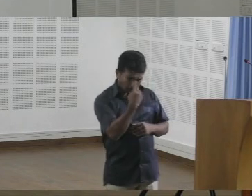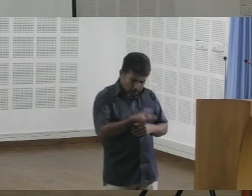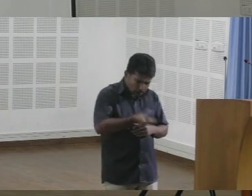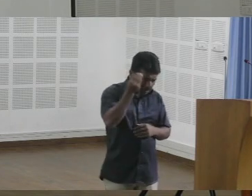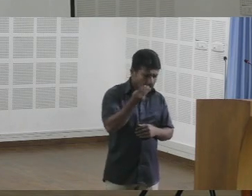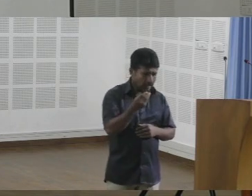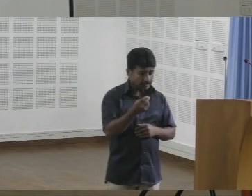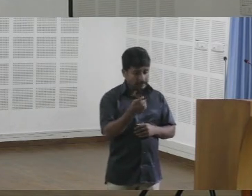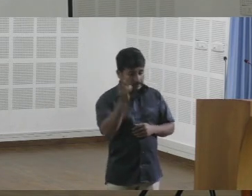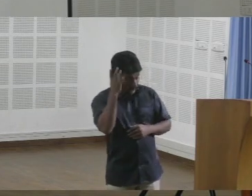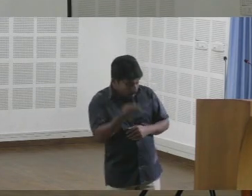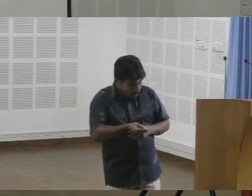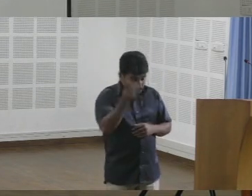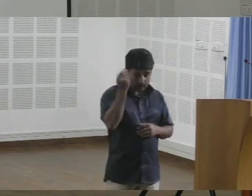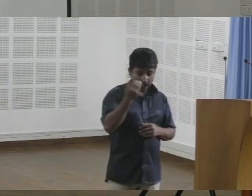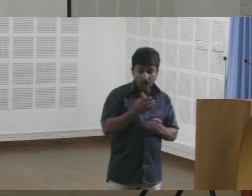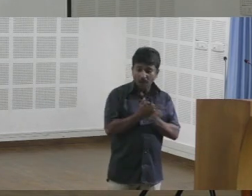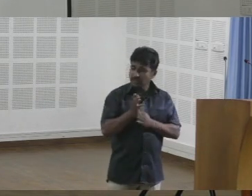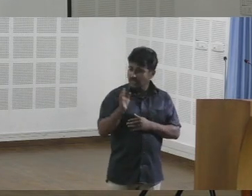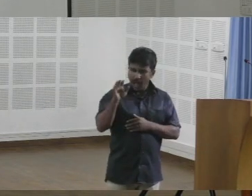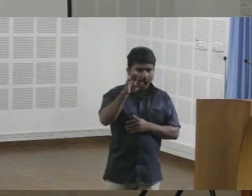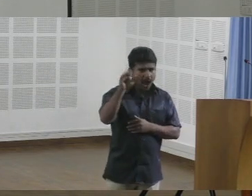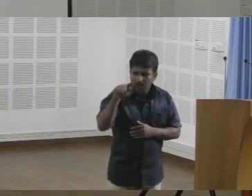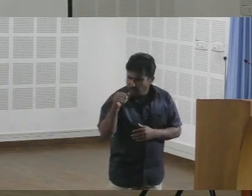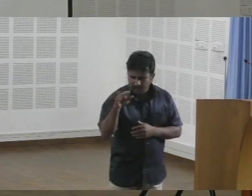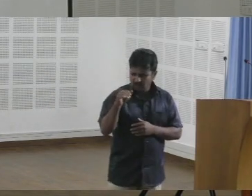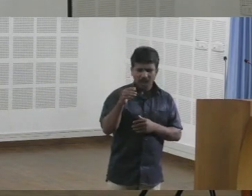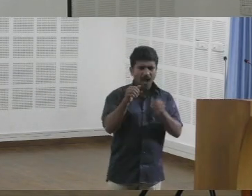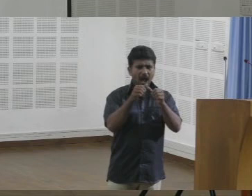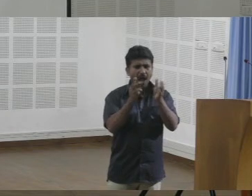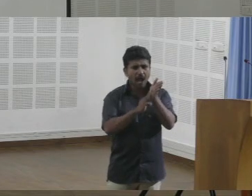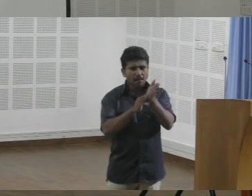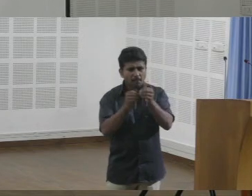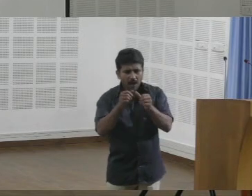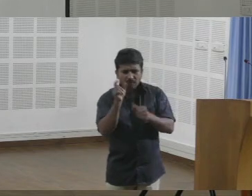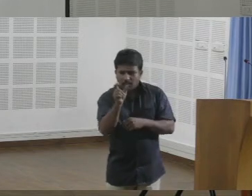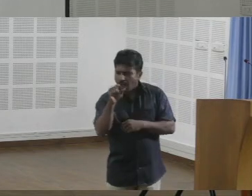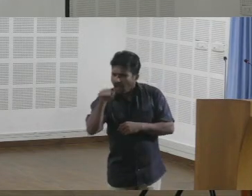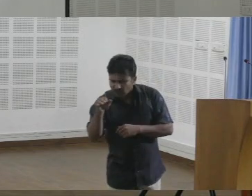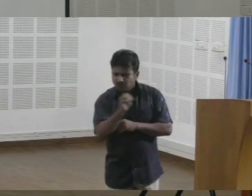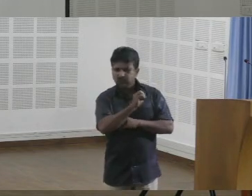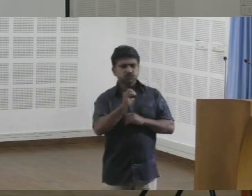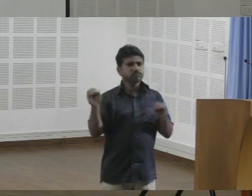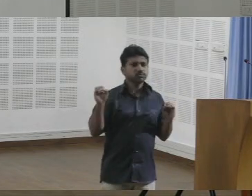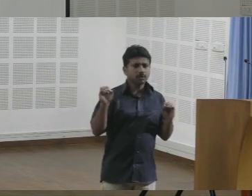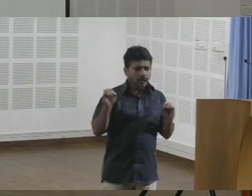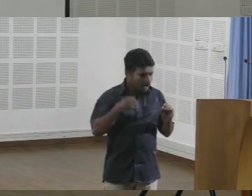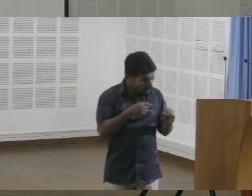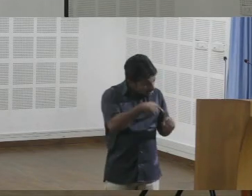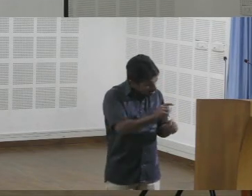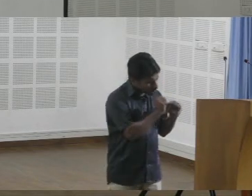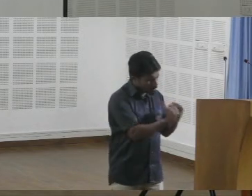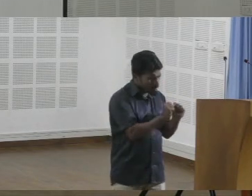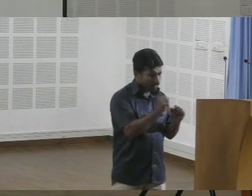മകളം കൂട്ടാനും ഇങ്ങനെ അമ്മാനങ്ങൾ ചെന്നതൊക്കെ പോയി. മെയിൻ പോലെ ഒന്നും റെസ്പോണ്ട് ചെയ്യാതെ ഒന്നും അവന്റേതായ